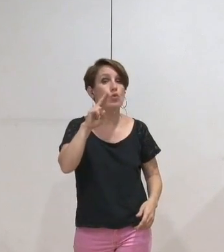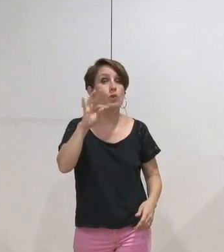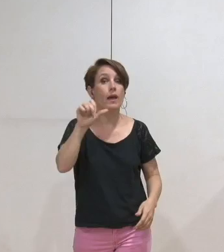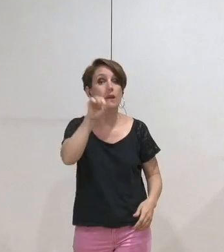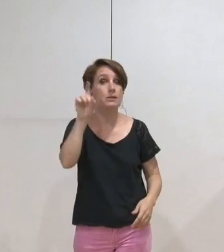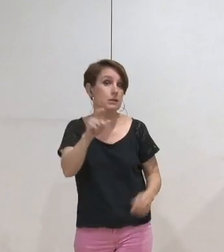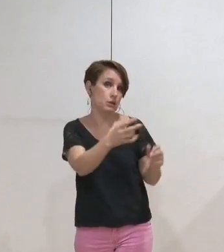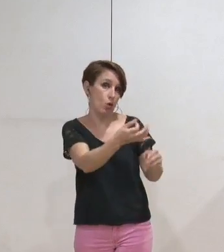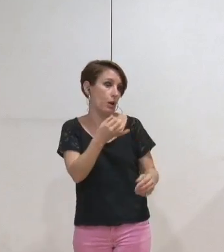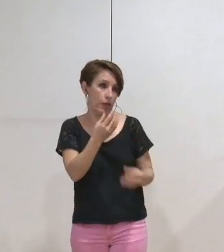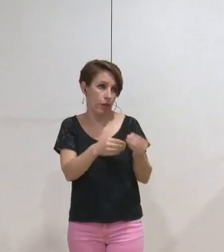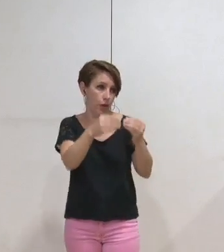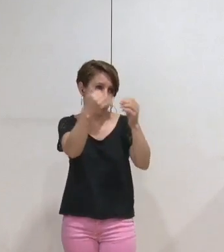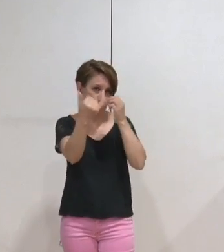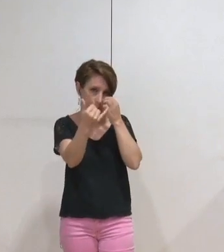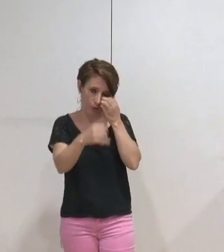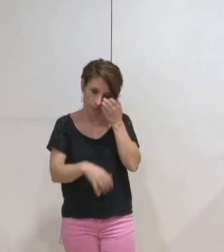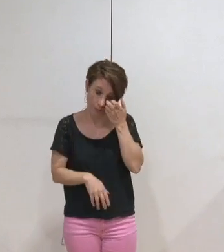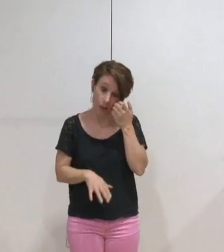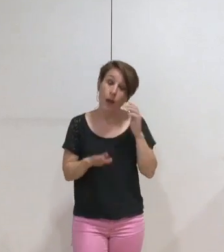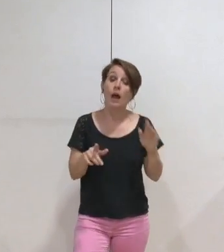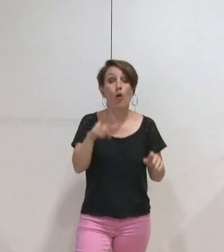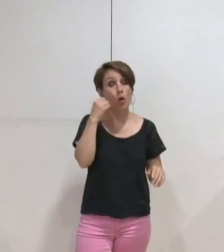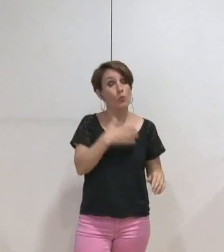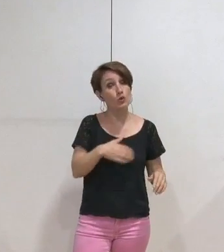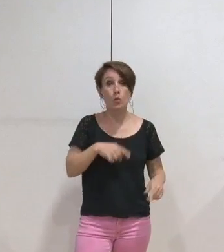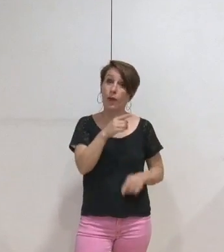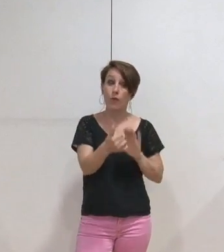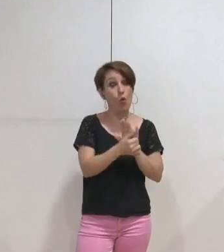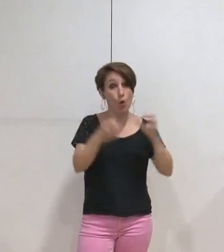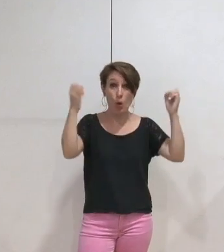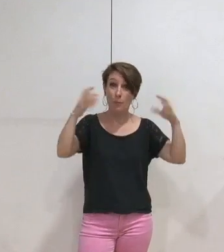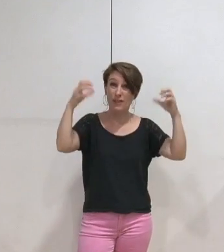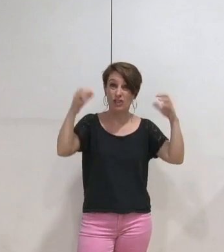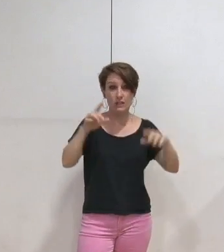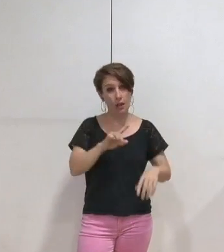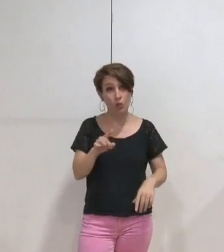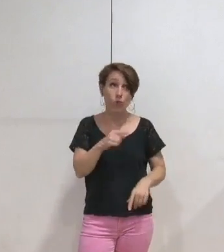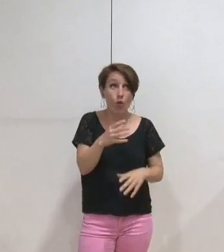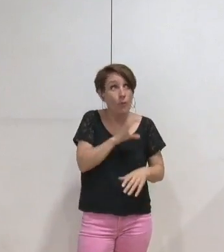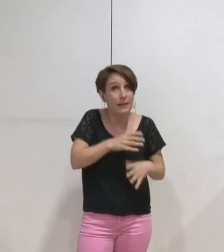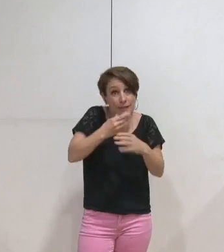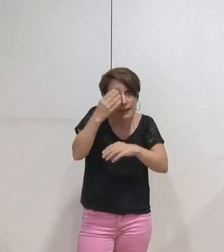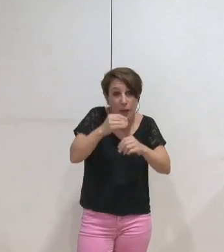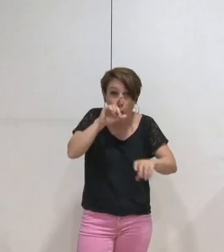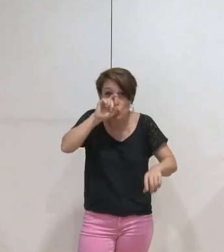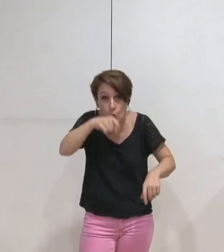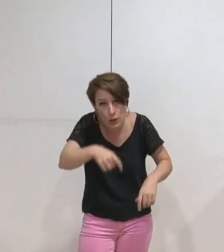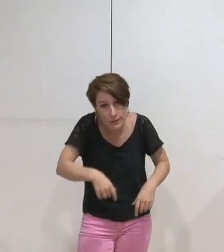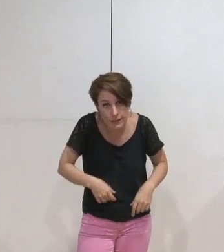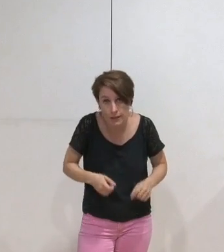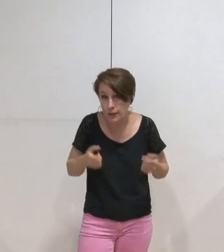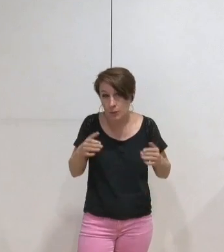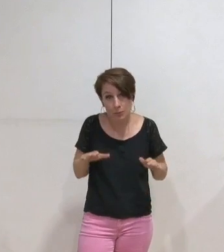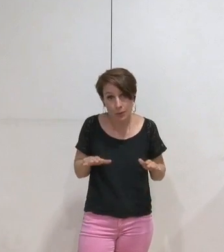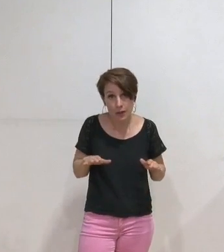rajouter Monsieur le Maire vous n'êtes pas un magicien je crois que vous êtes tout au plus un apprenti sorcier vous ne Visz vous ne vivez pas dans